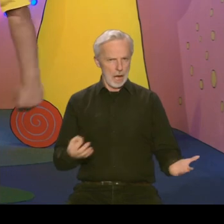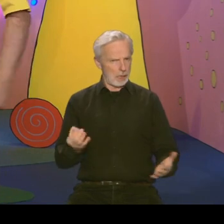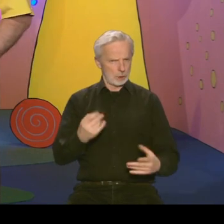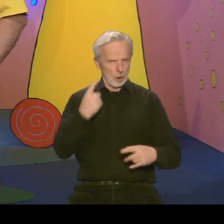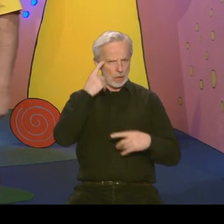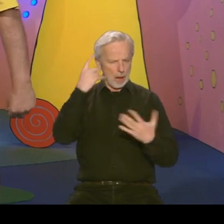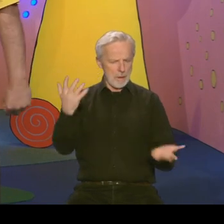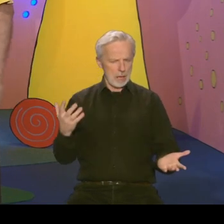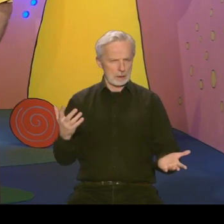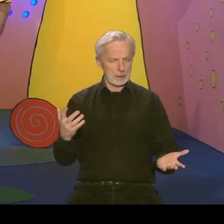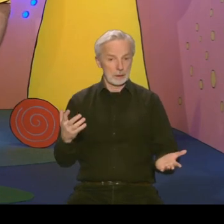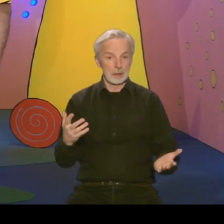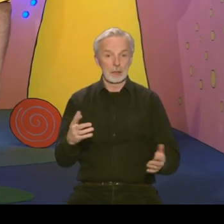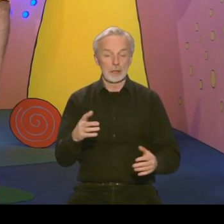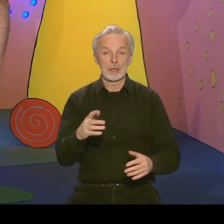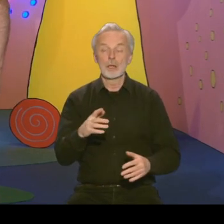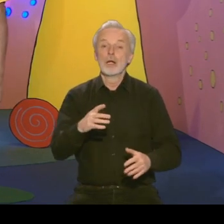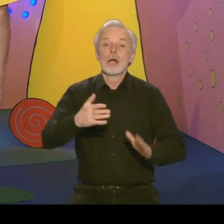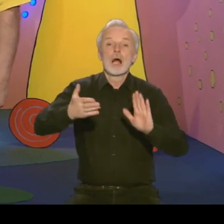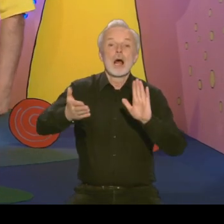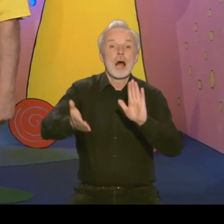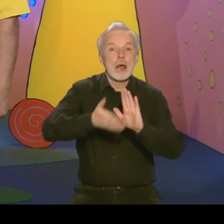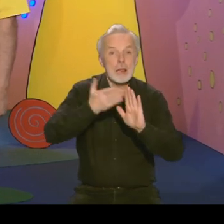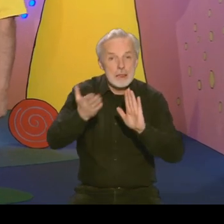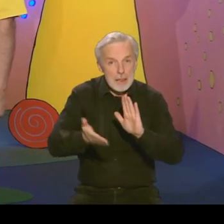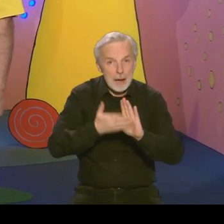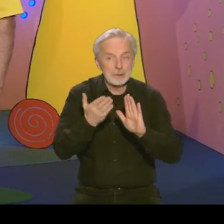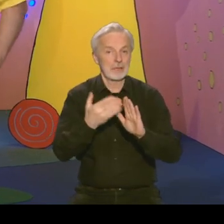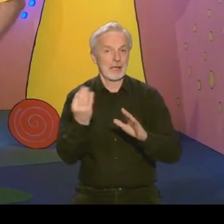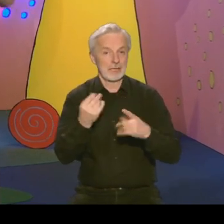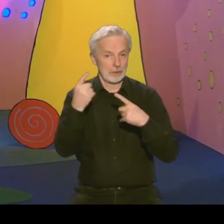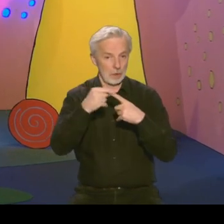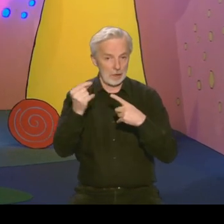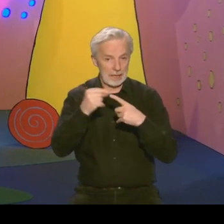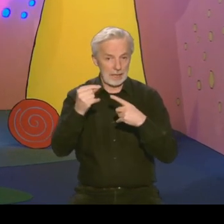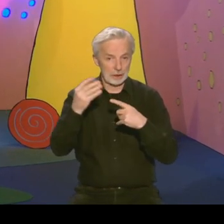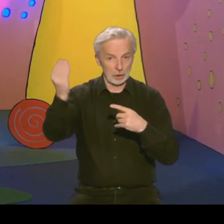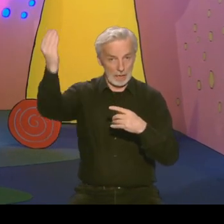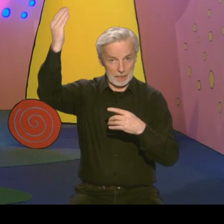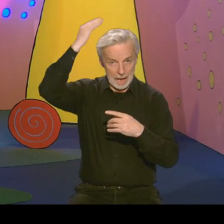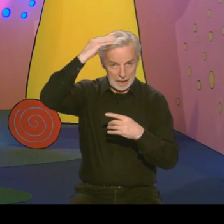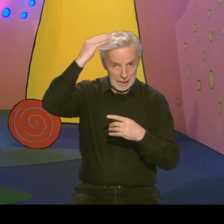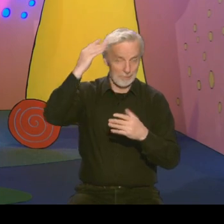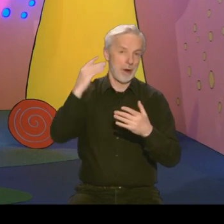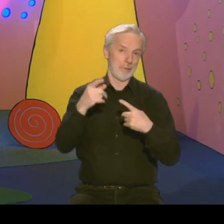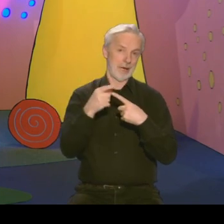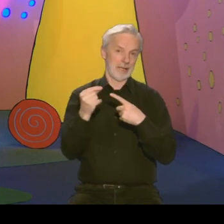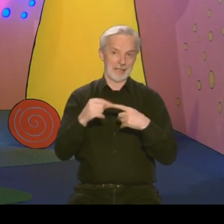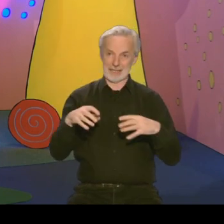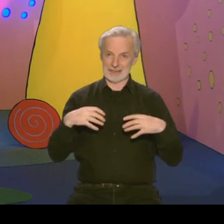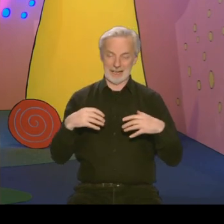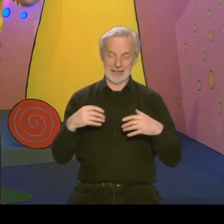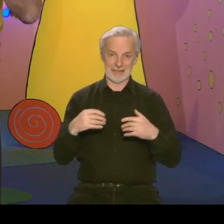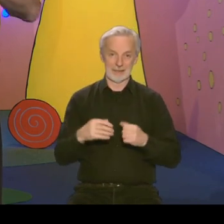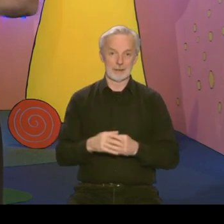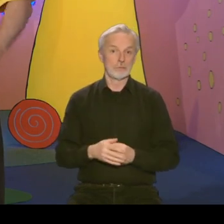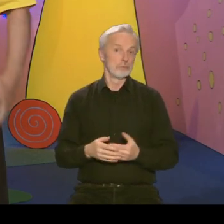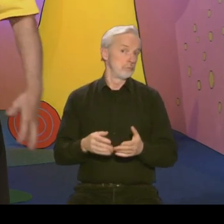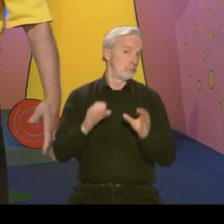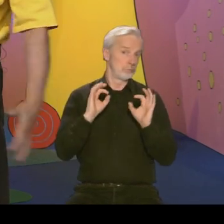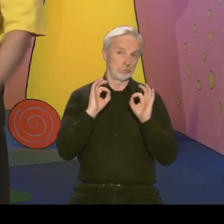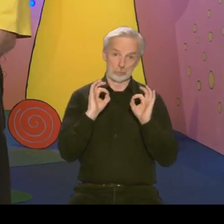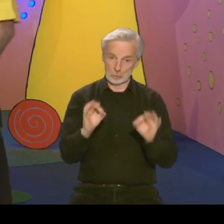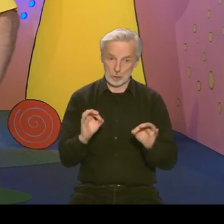No třeba si dej něco legračního na hlavu, abys nás překvapil. No, tak jo tedy,